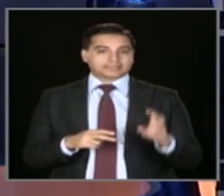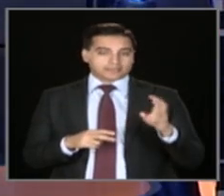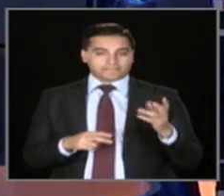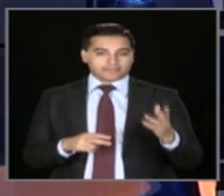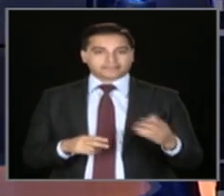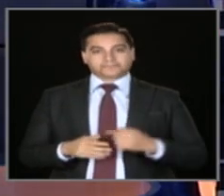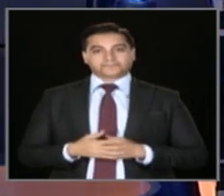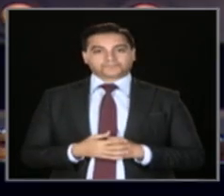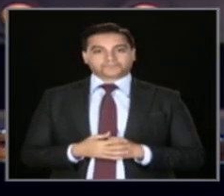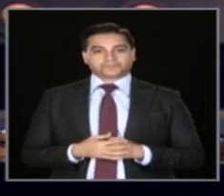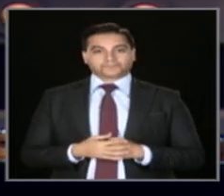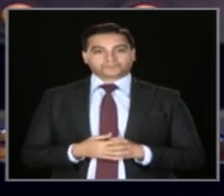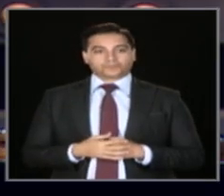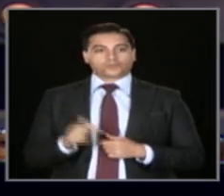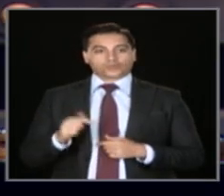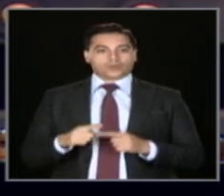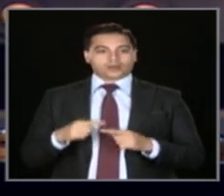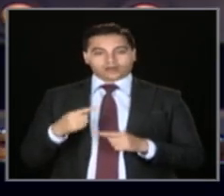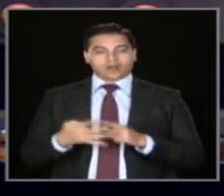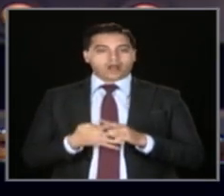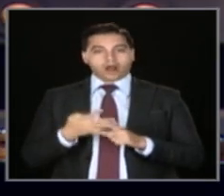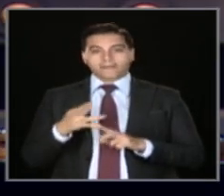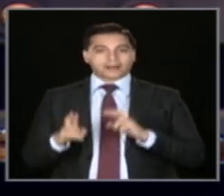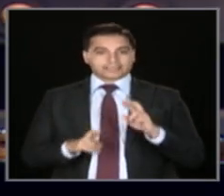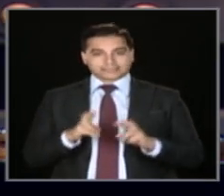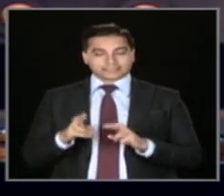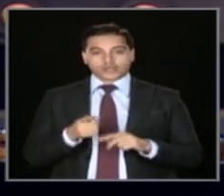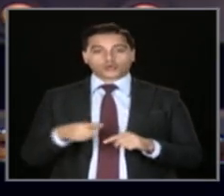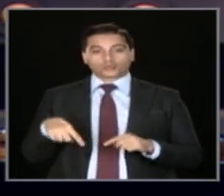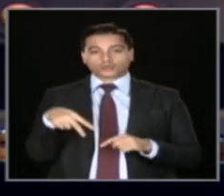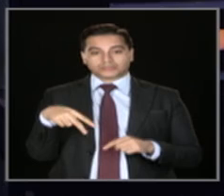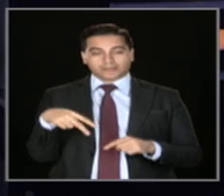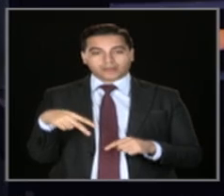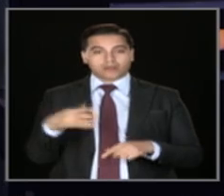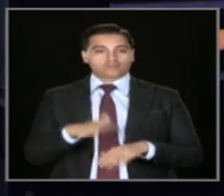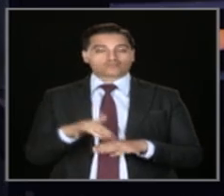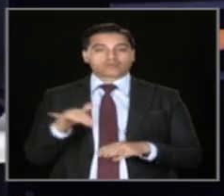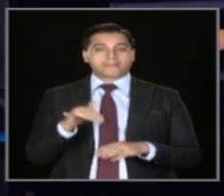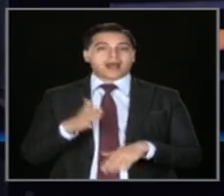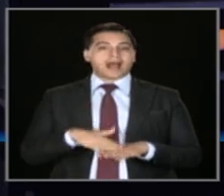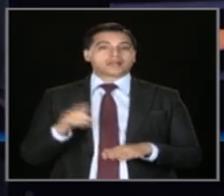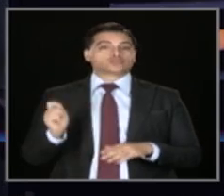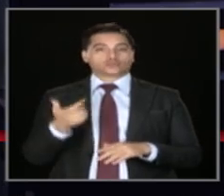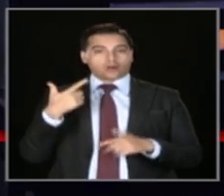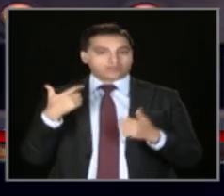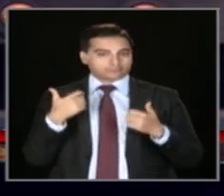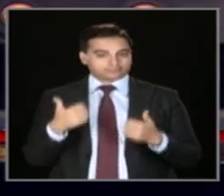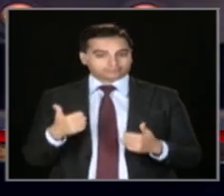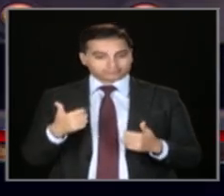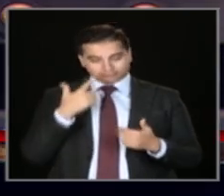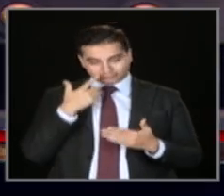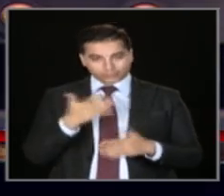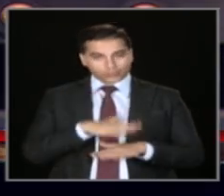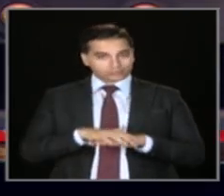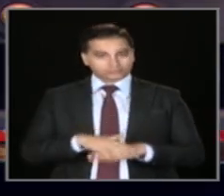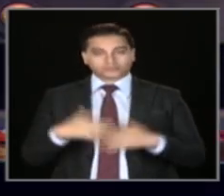70 أبو سمبل. دلوقتي عندنا 4 أسئلة ليكم انتوا التمانية، تعتمد على السرعة. ادينا